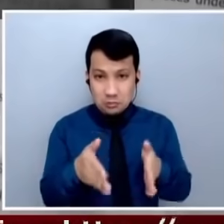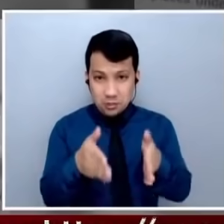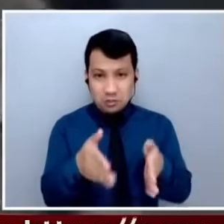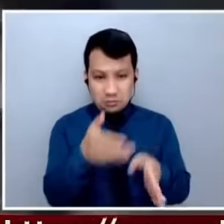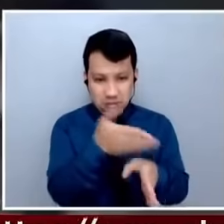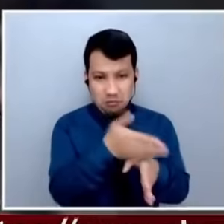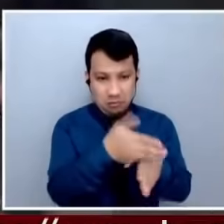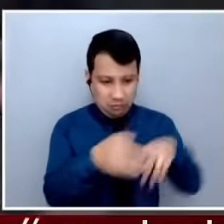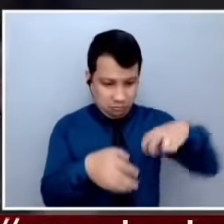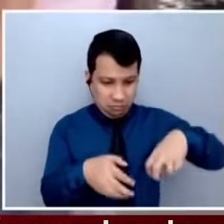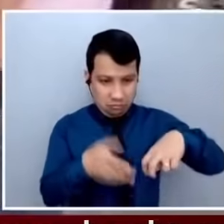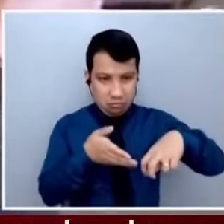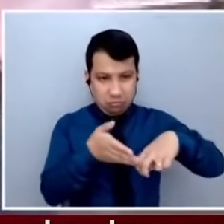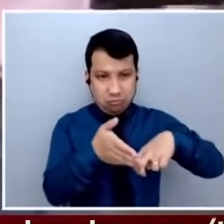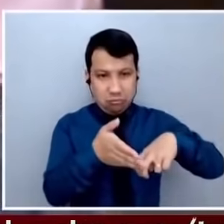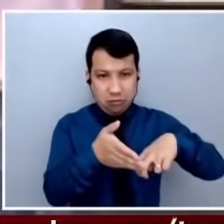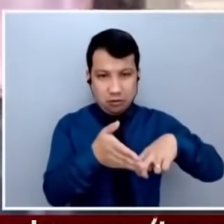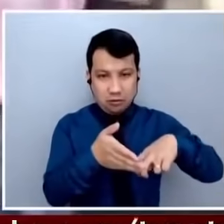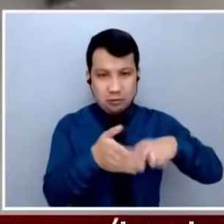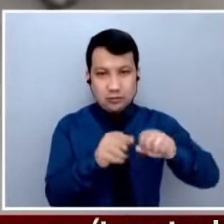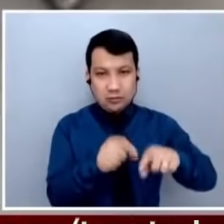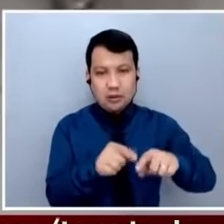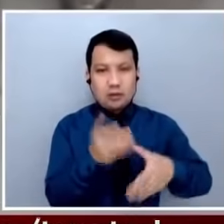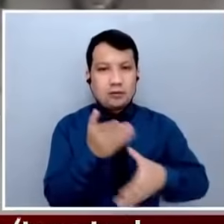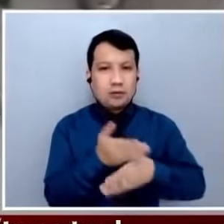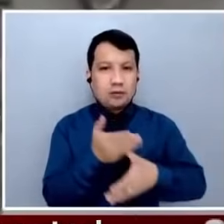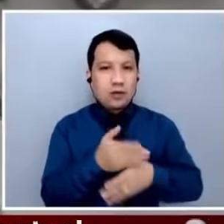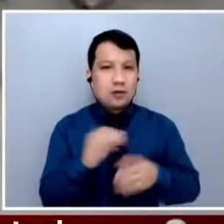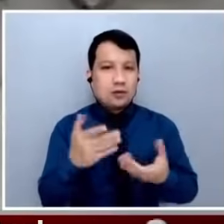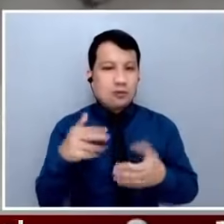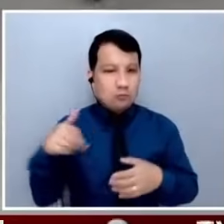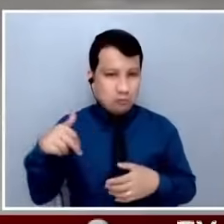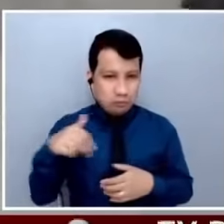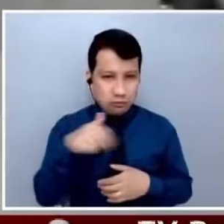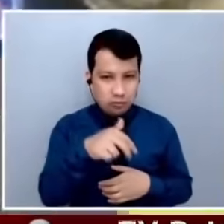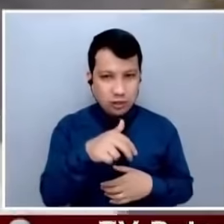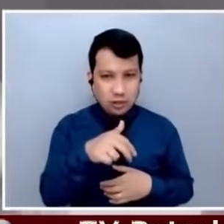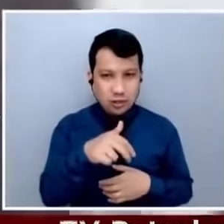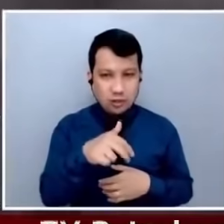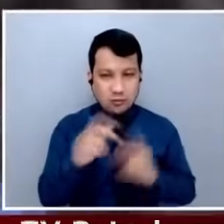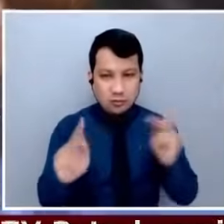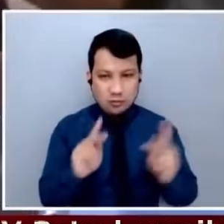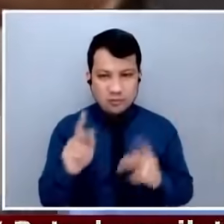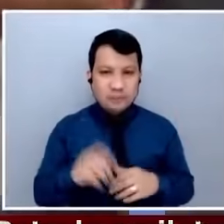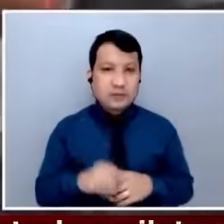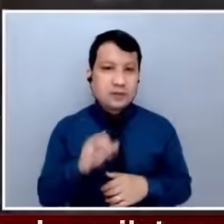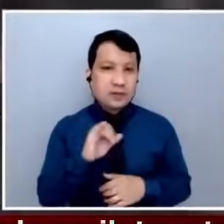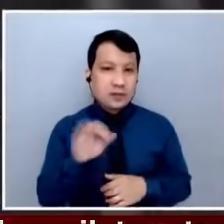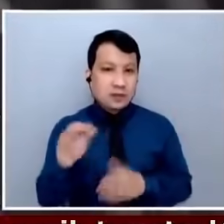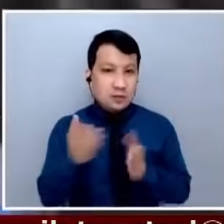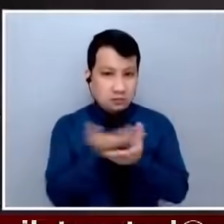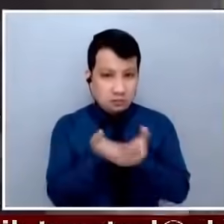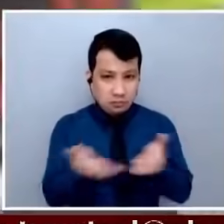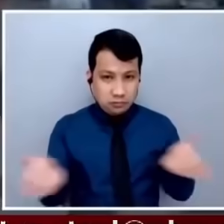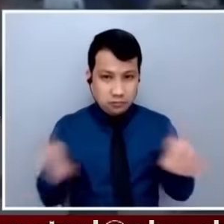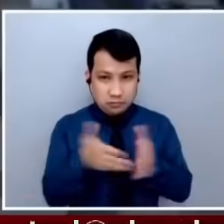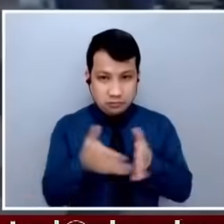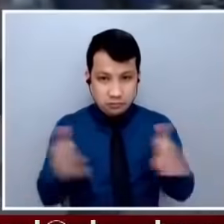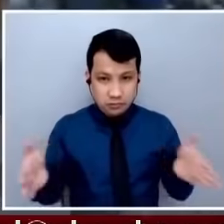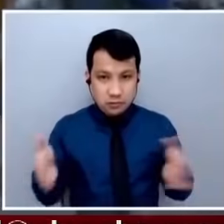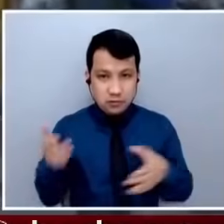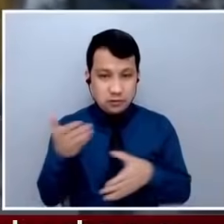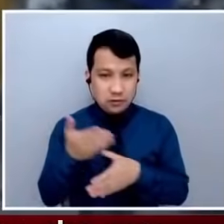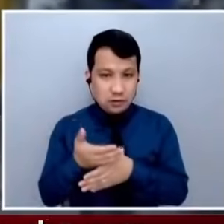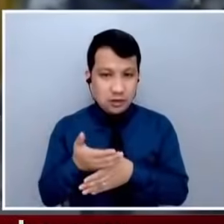tao, kung saan madalas nawawalan na ng malalakaran ang mga pedestrian kapag inilatag na ang mga paninda.